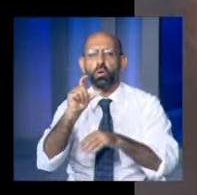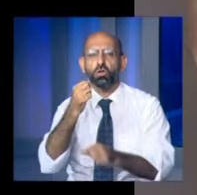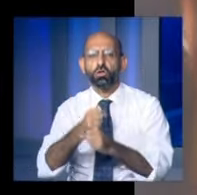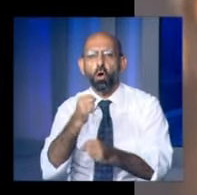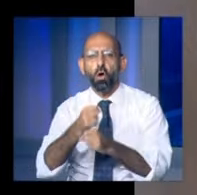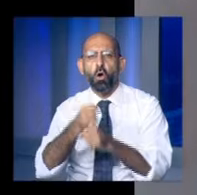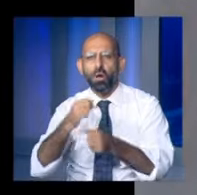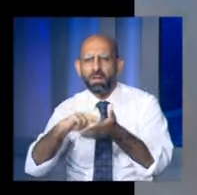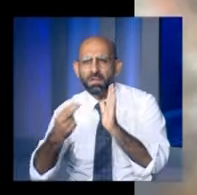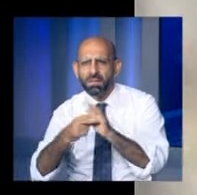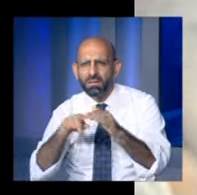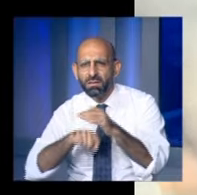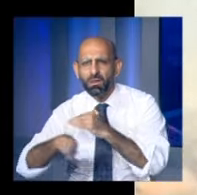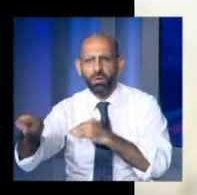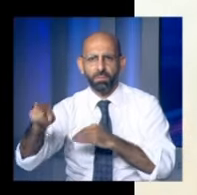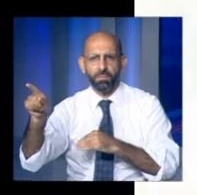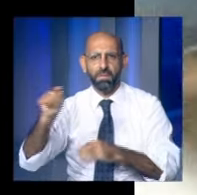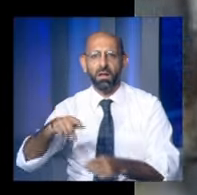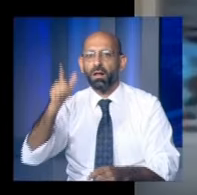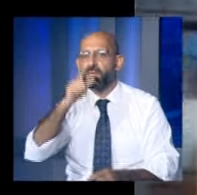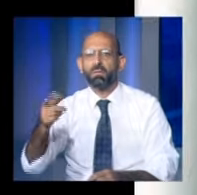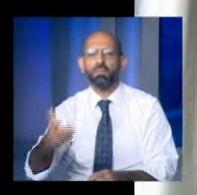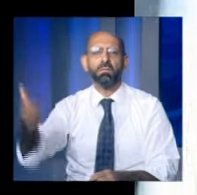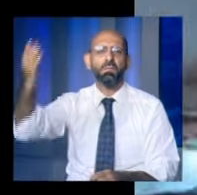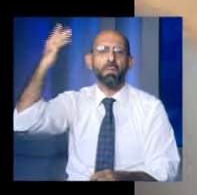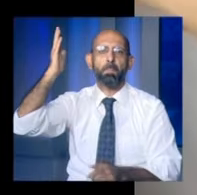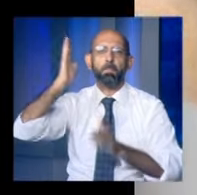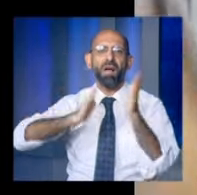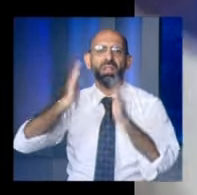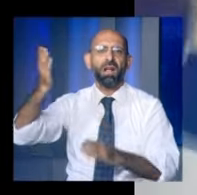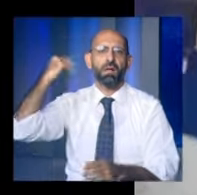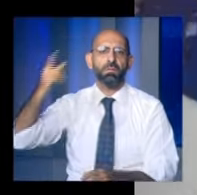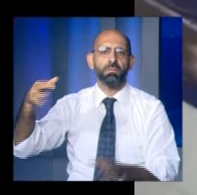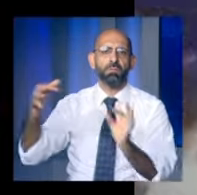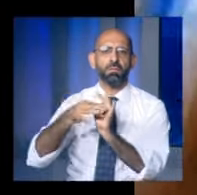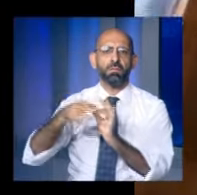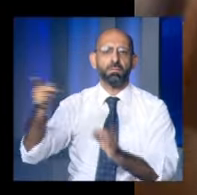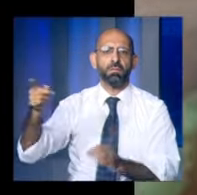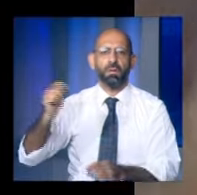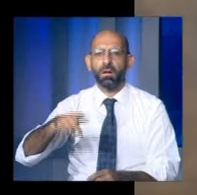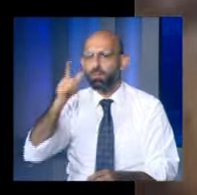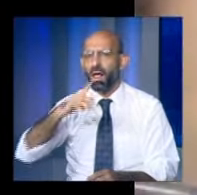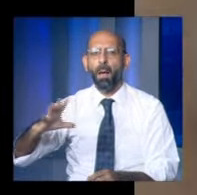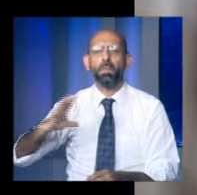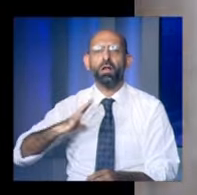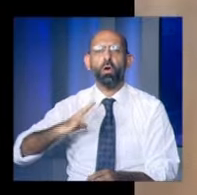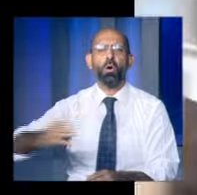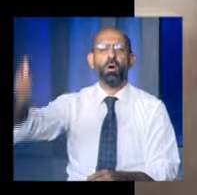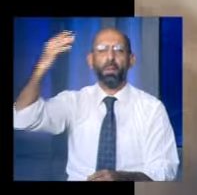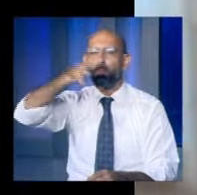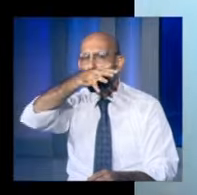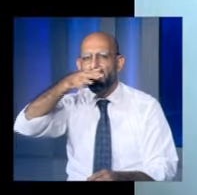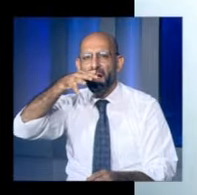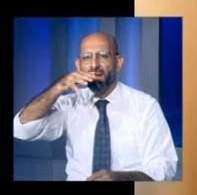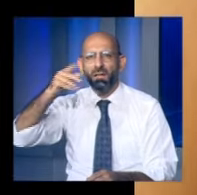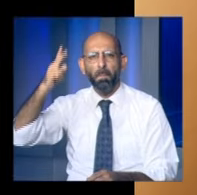ما بين 6 و9 أشهر، وصفوه بأنه عمل هندسي أفضل من نفق آل شابو جوزمن، في إشارة إلى النفق الذي